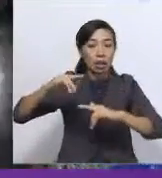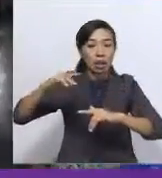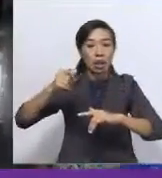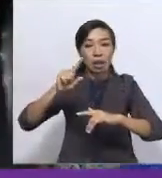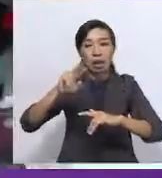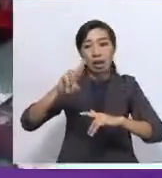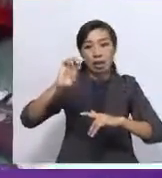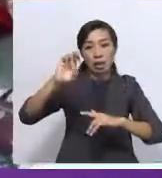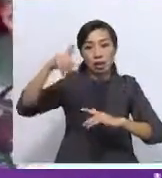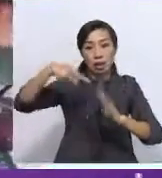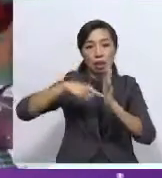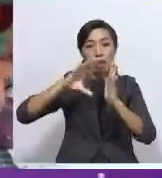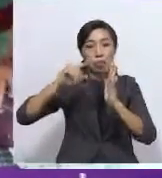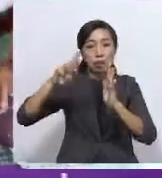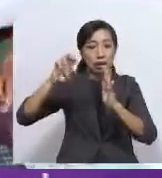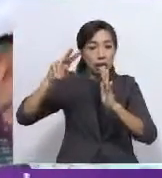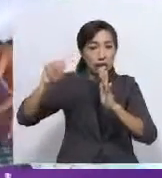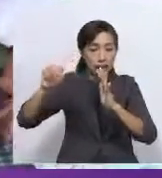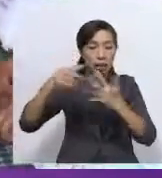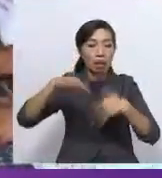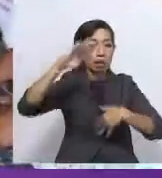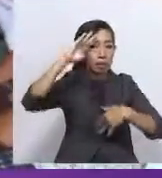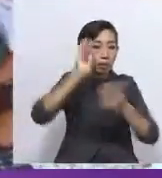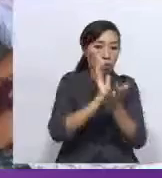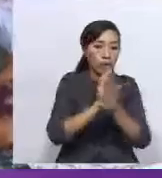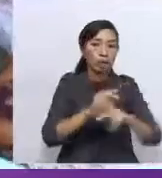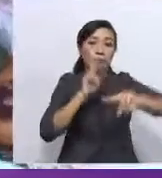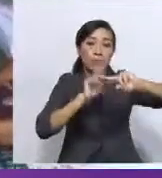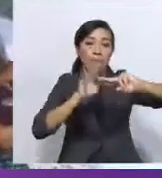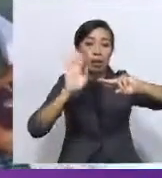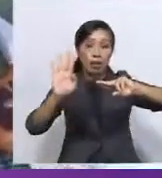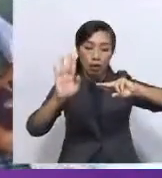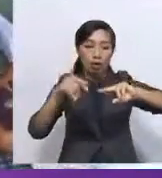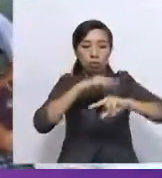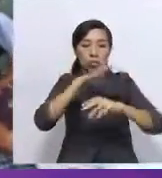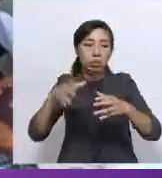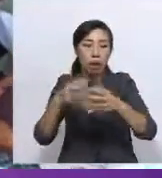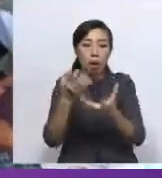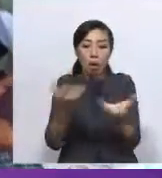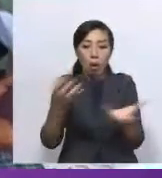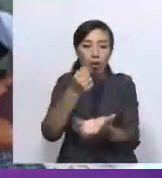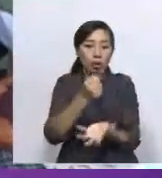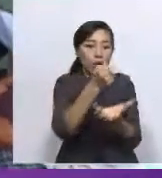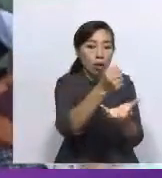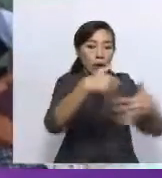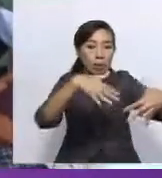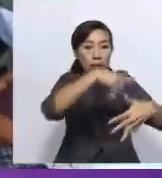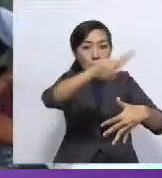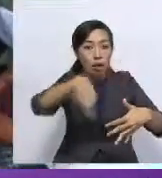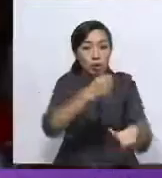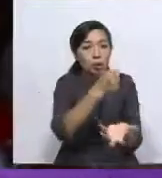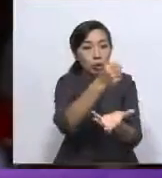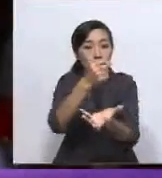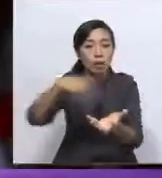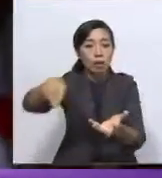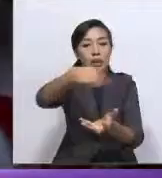ชรินทร์ตำรวจเหล่ากาชาดจังหวัดนำถุงยังชีพไปมอบให้กับชาวบ้านที่บ้านบึงฉิมหมู่4